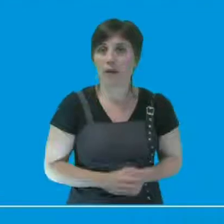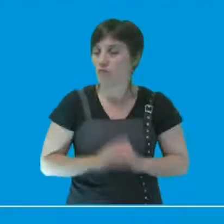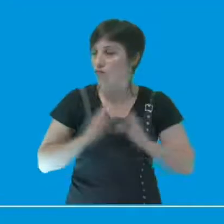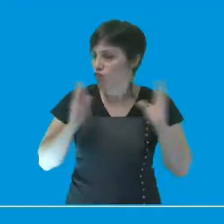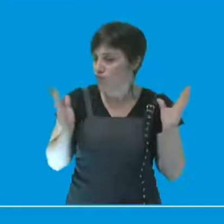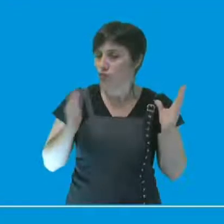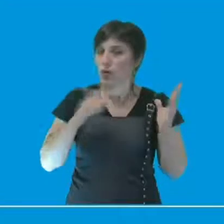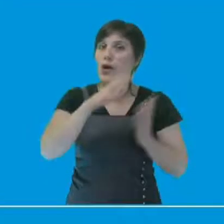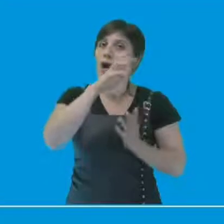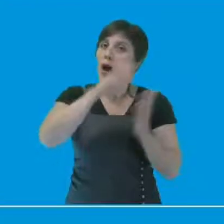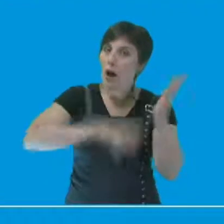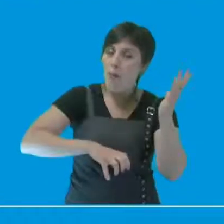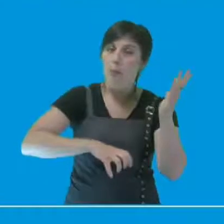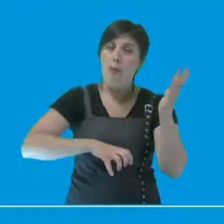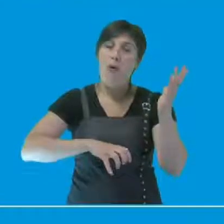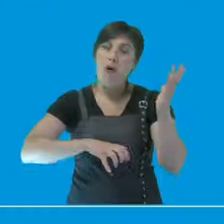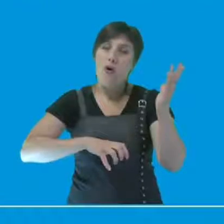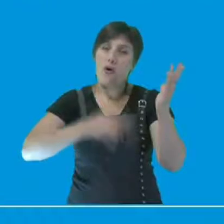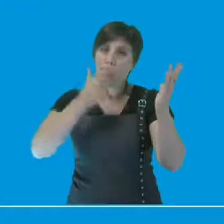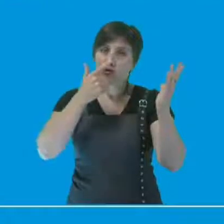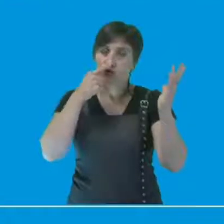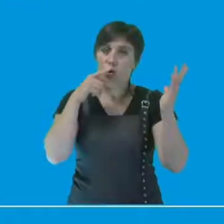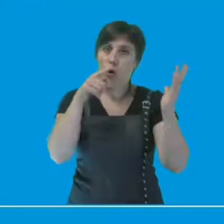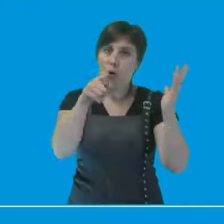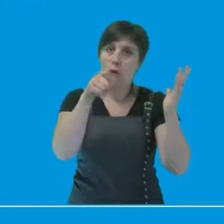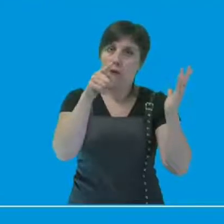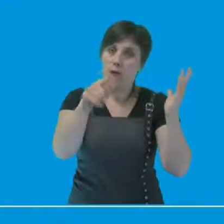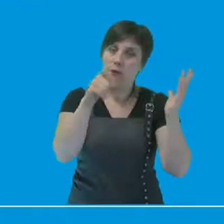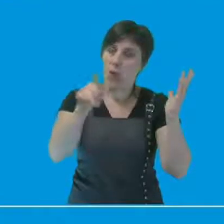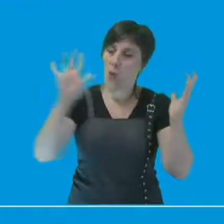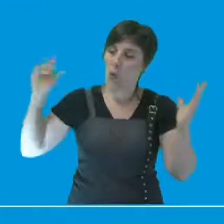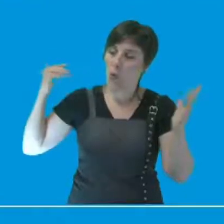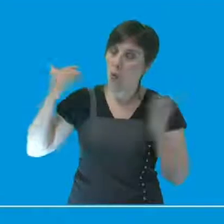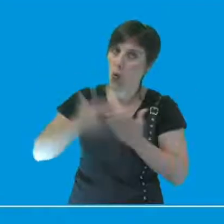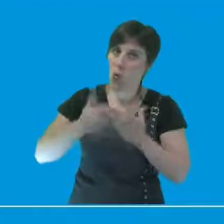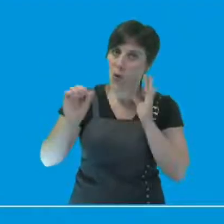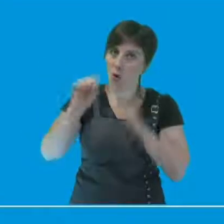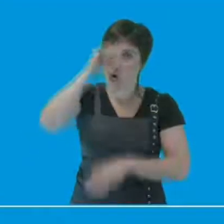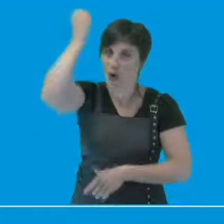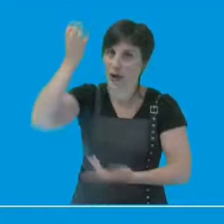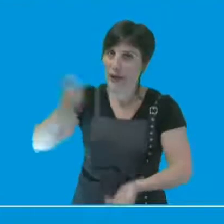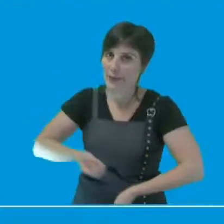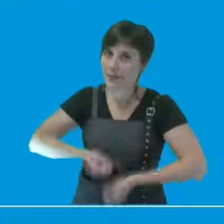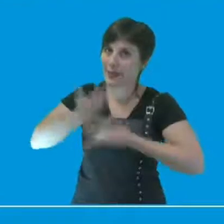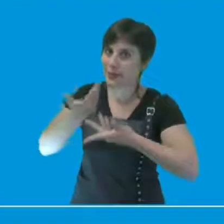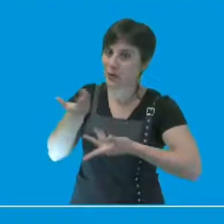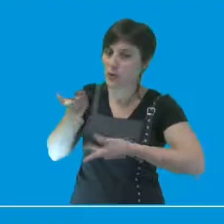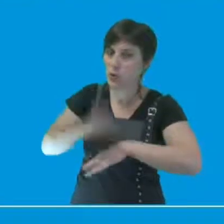rapport une conscience suite à vos déclarations tonitruantes sur l'assistanat.